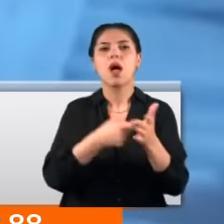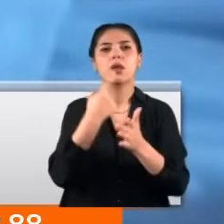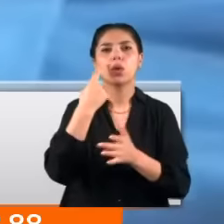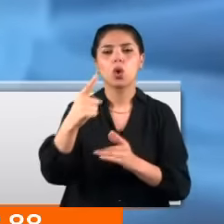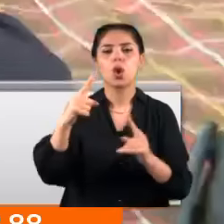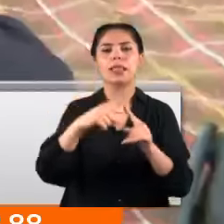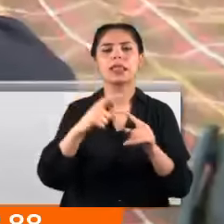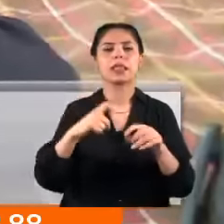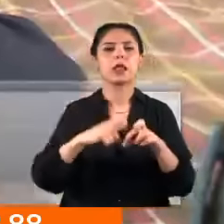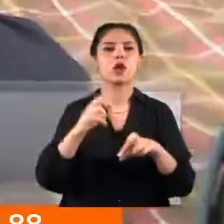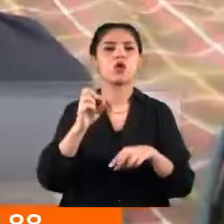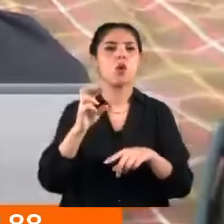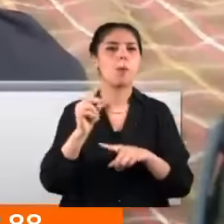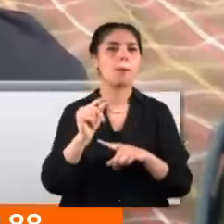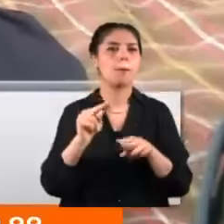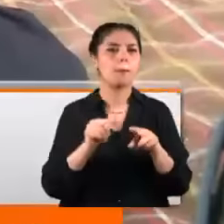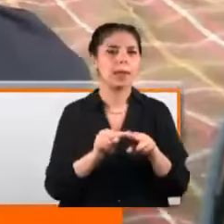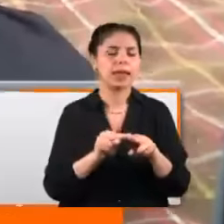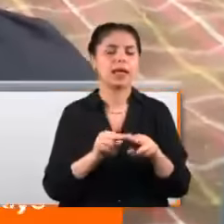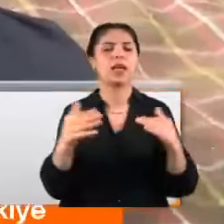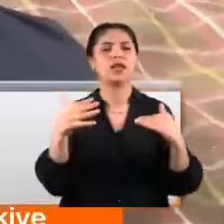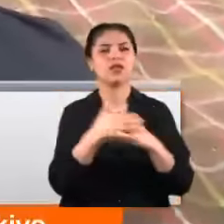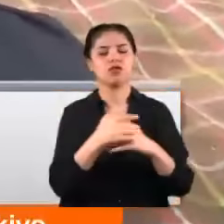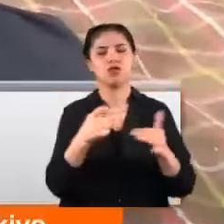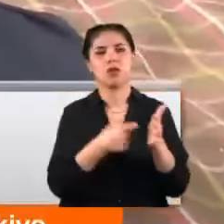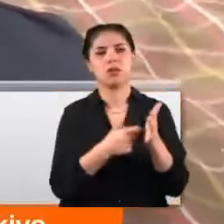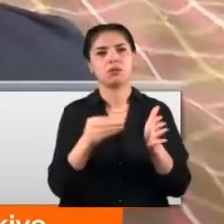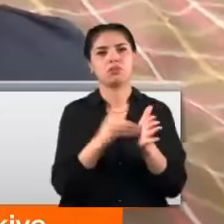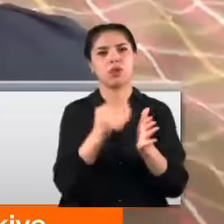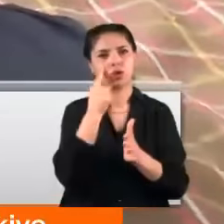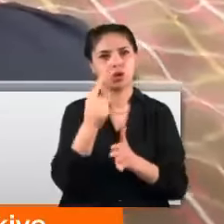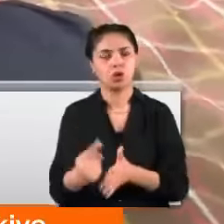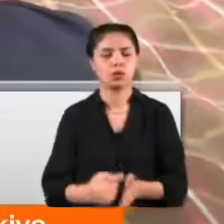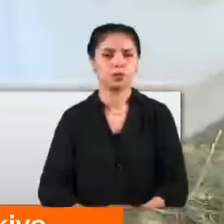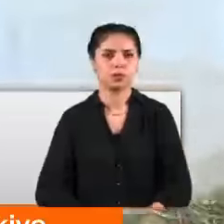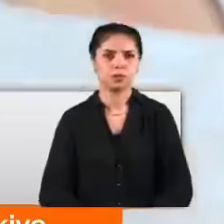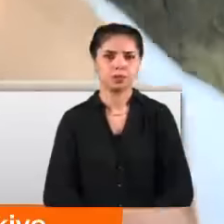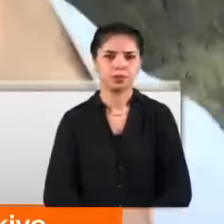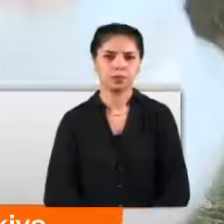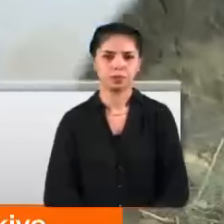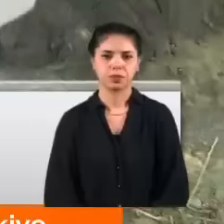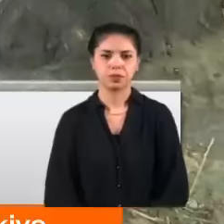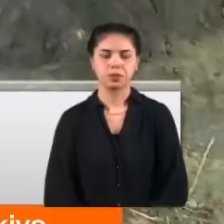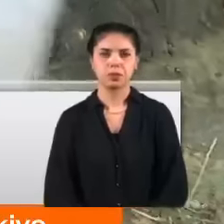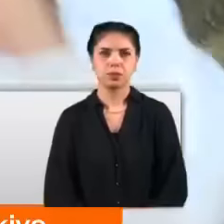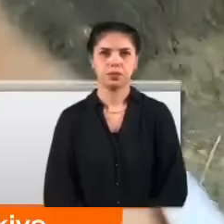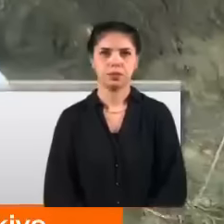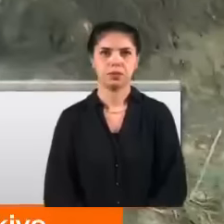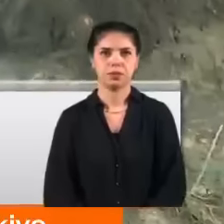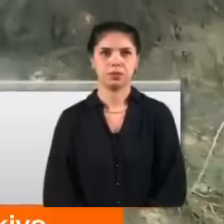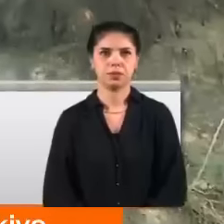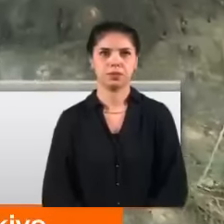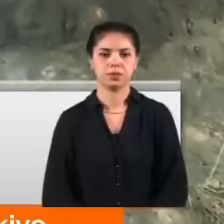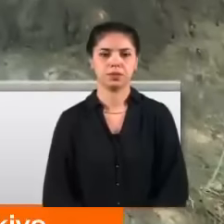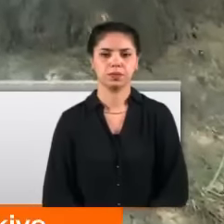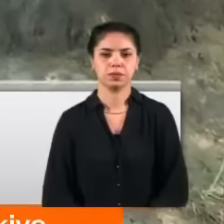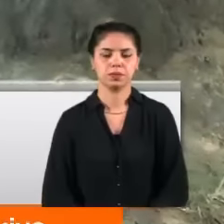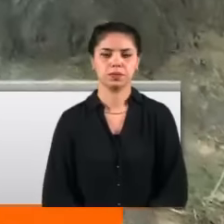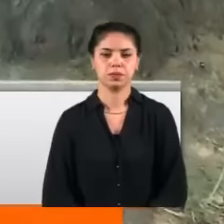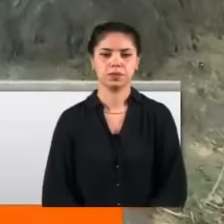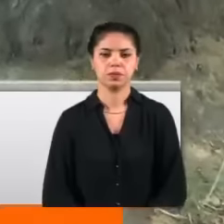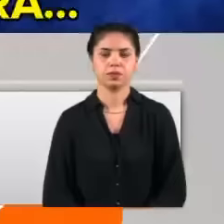tropik gece. Gündüzleri de ağaçların dibine, geceleri de camları açıyoruz. Burada oturuyorum, bunun hava esiyor devamlı. Orada